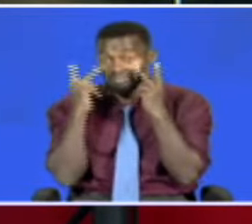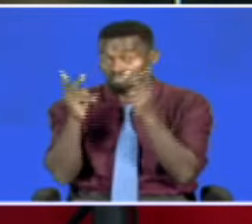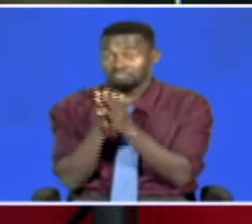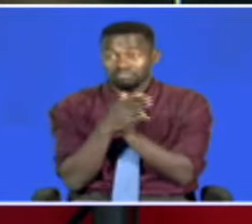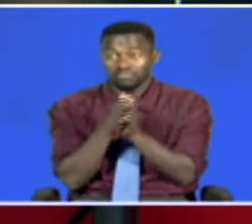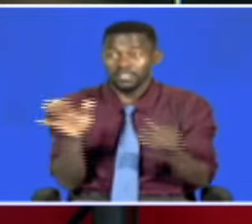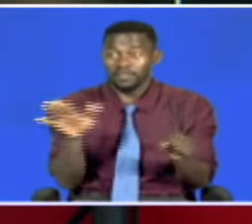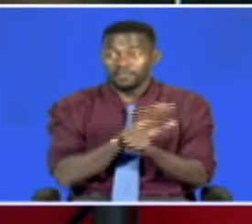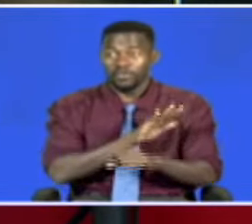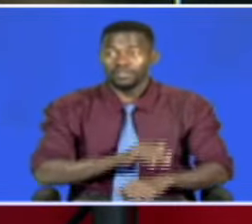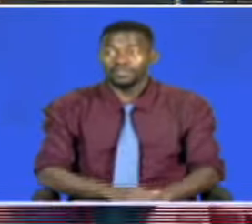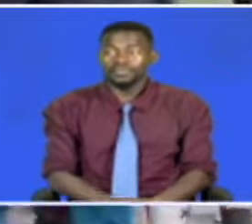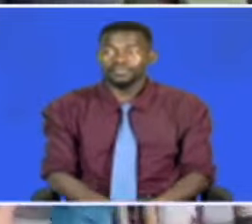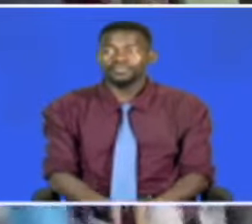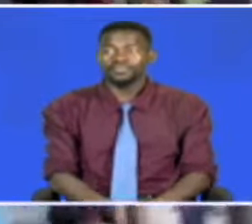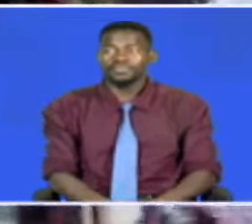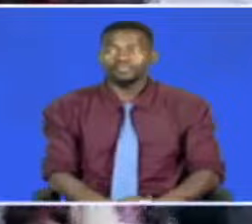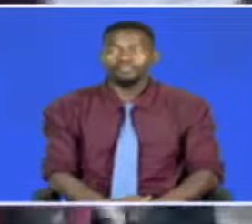kina.